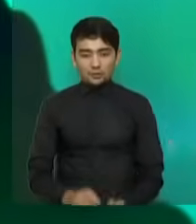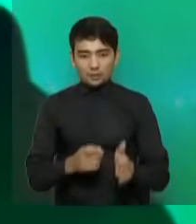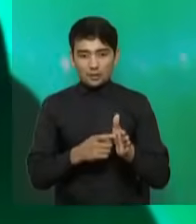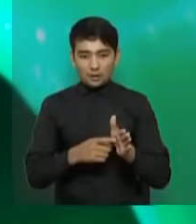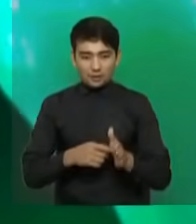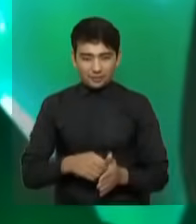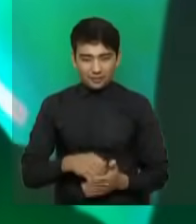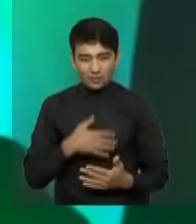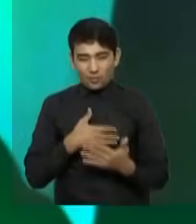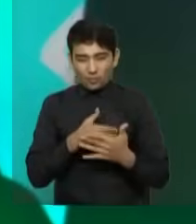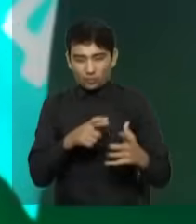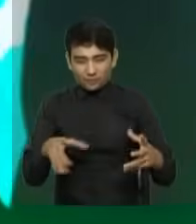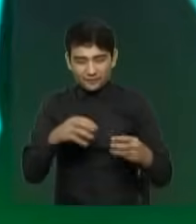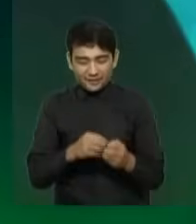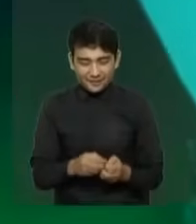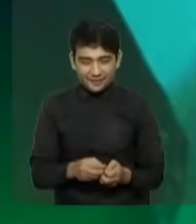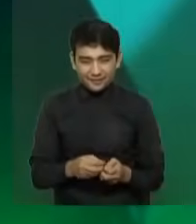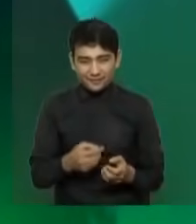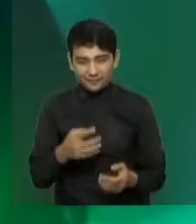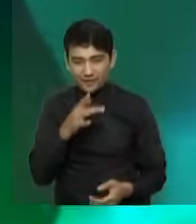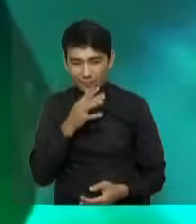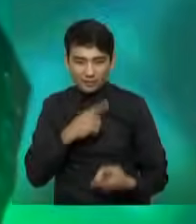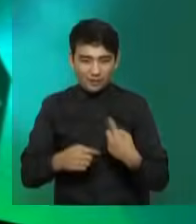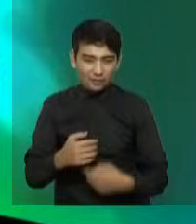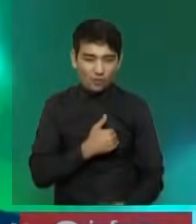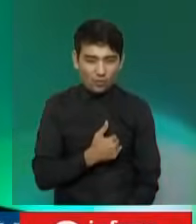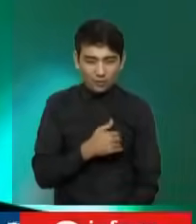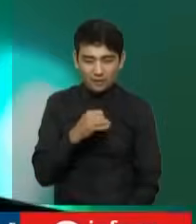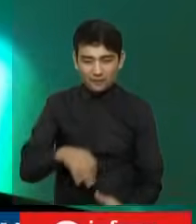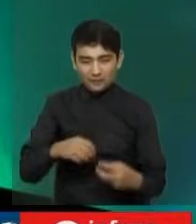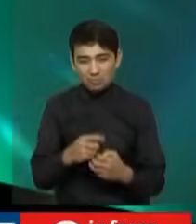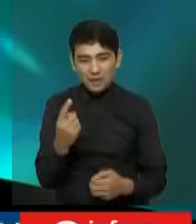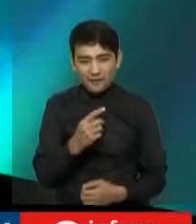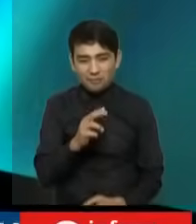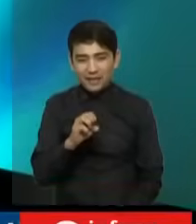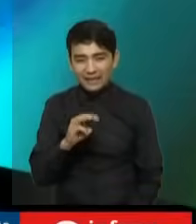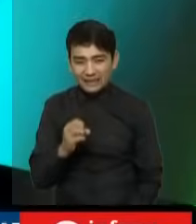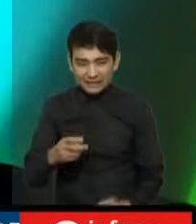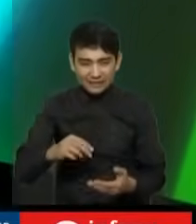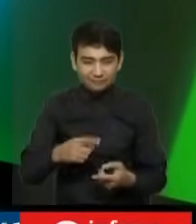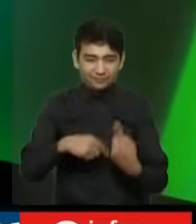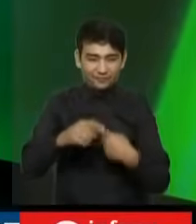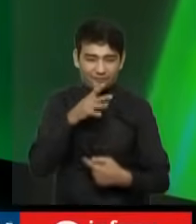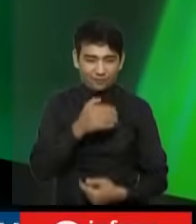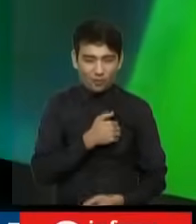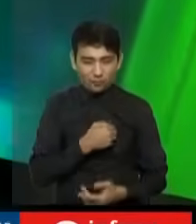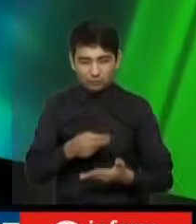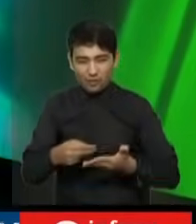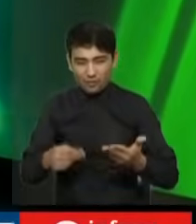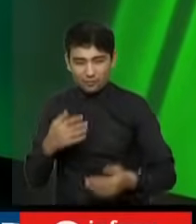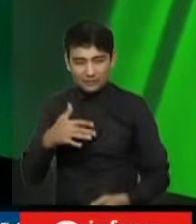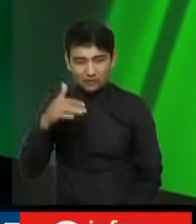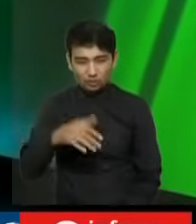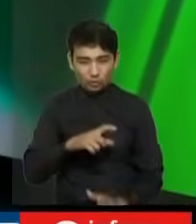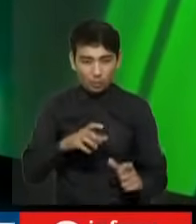Карагандинские активисты не оставляют надежды вернуть время назад. Напомню, первую петицию о возврате прежнего часового пояса